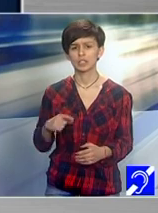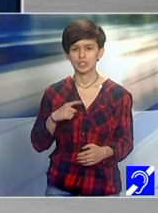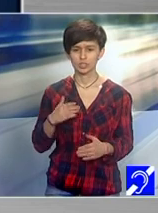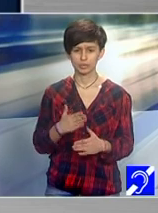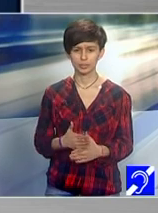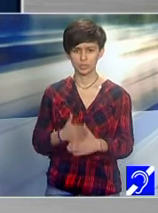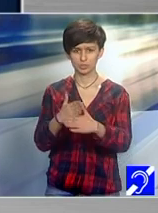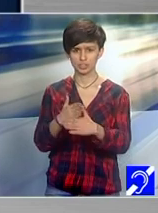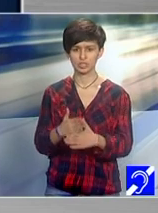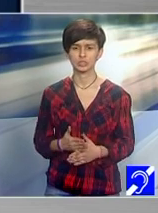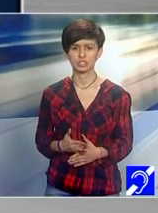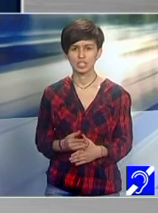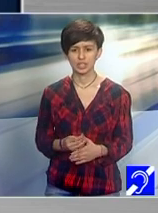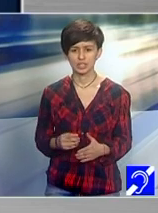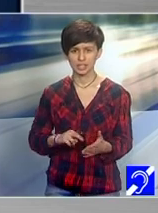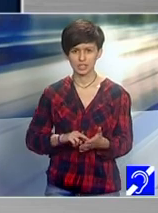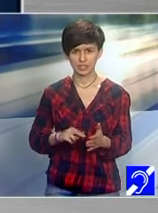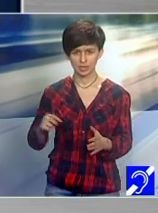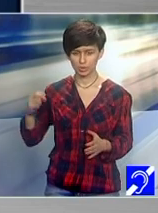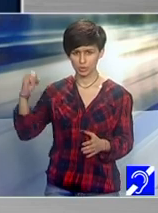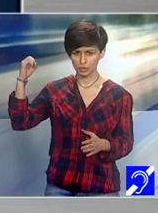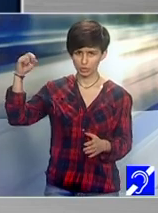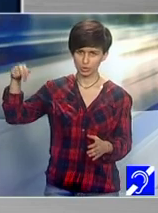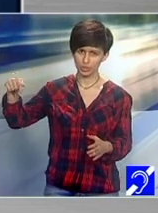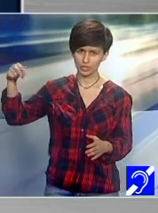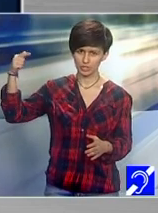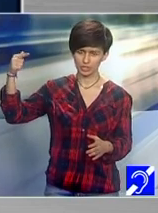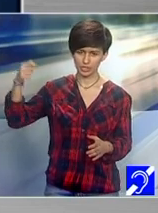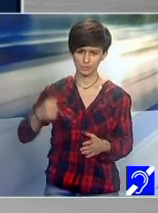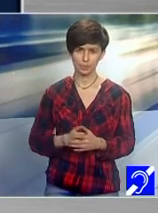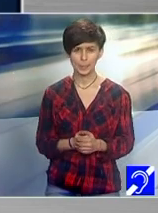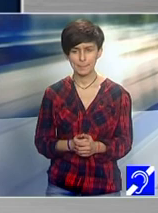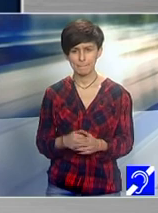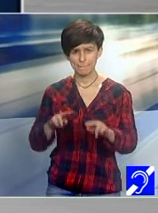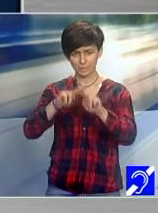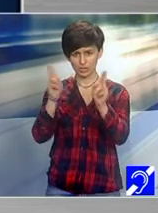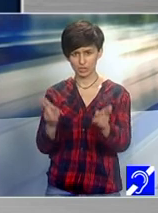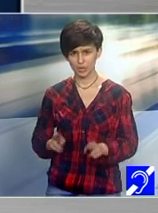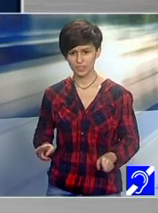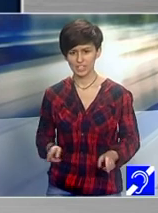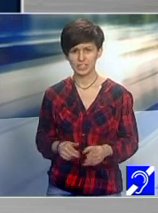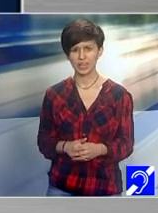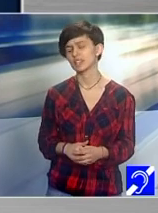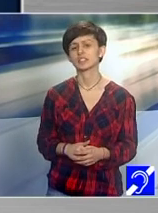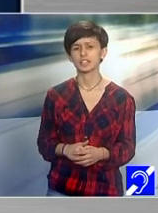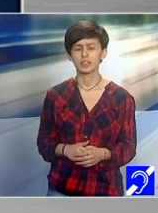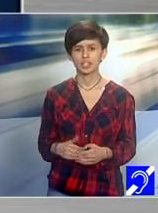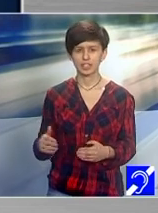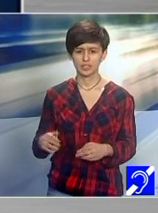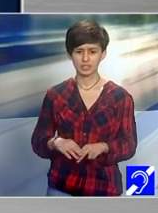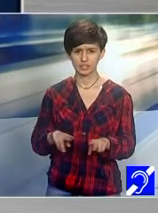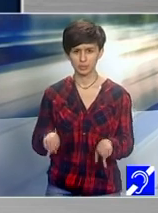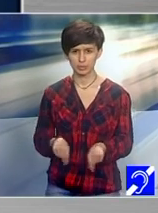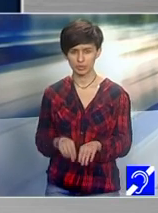ONG, Alianța Medicilor, ne susține Confederația CNS Cartel Alfa, la care suntem afiliați împreună cu colegii